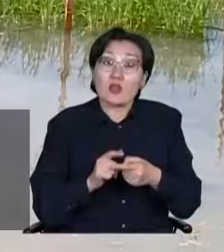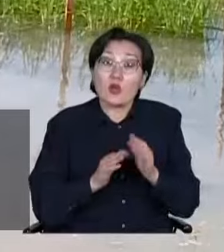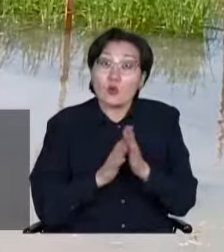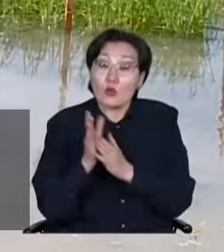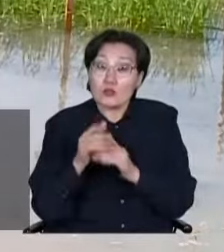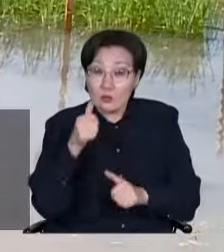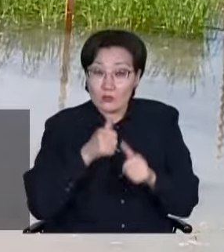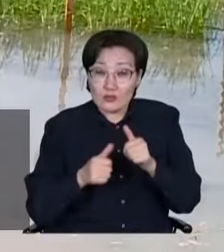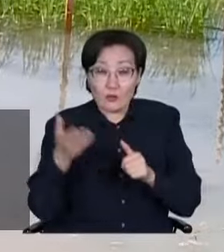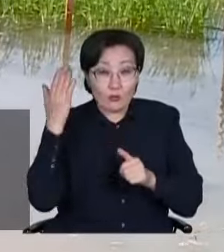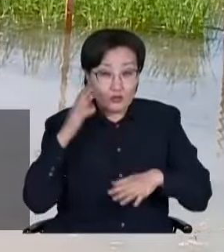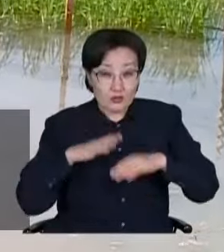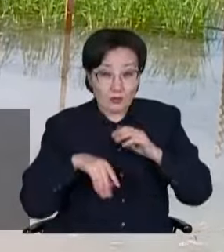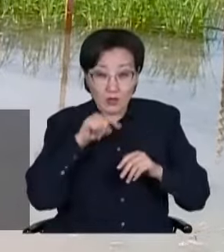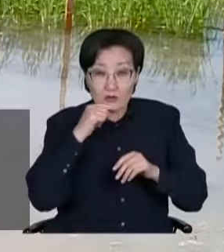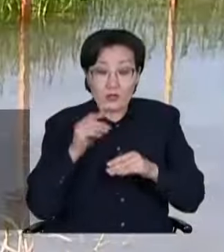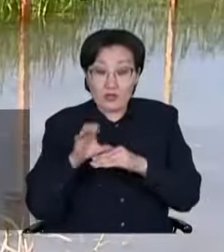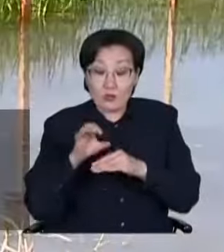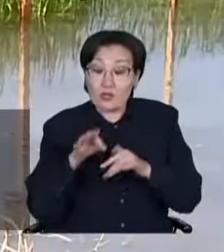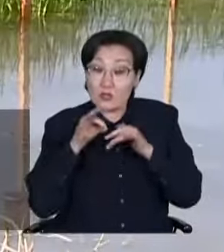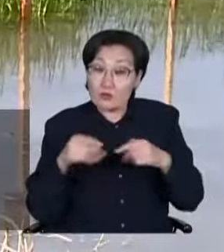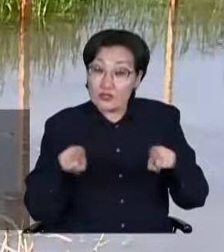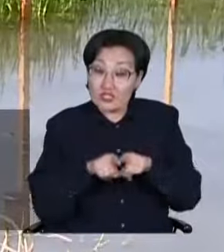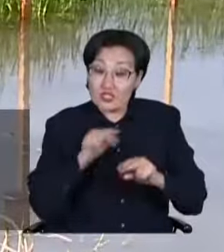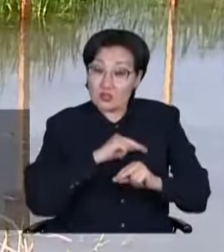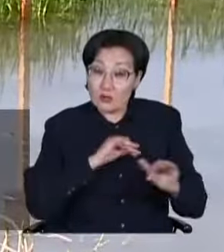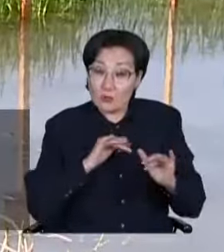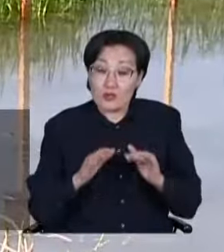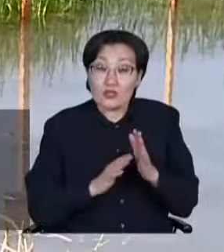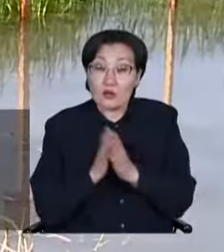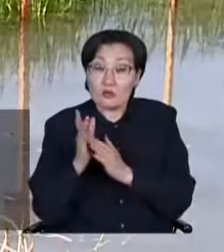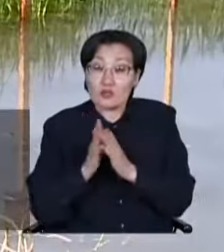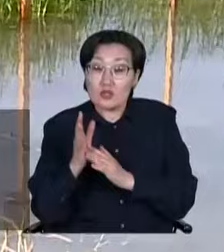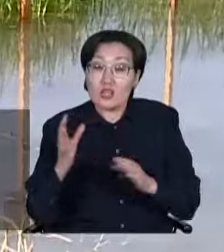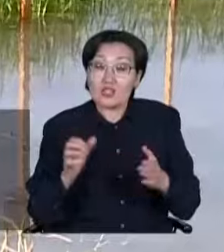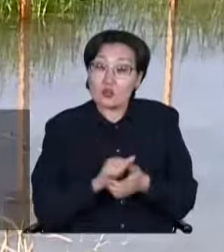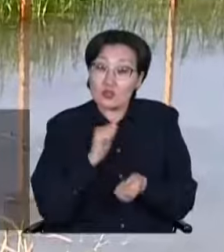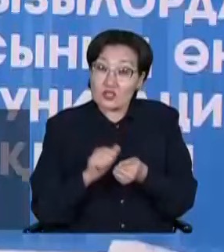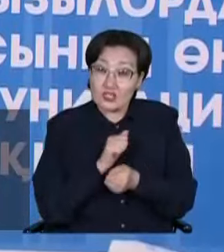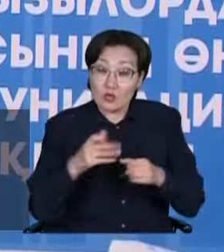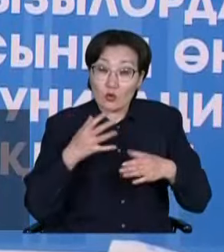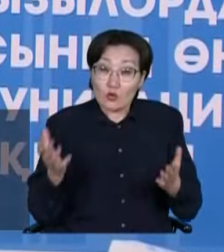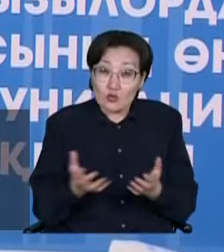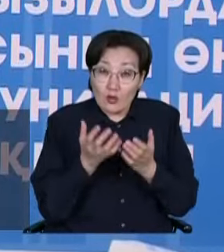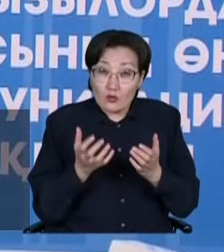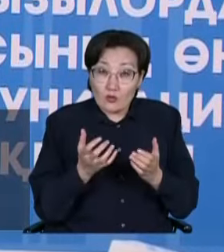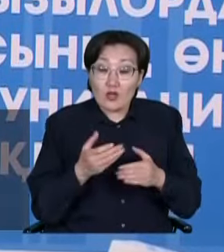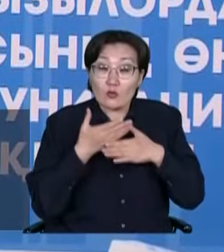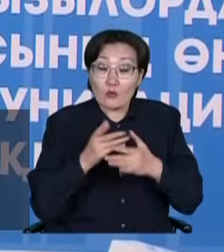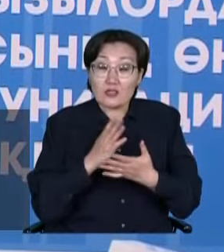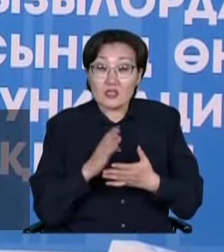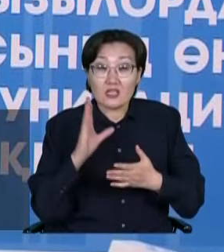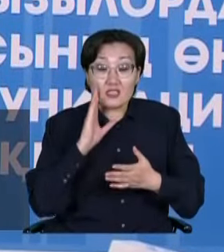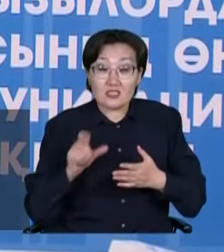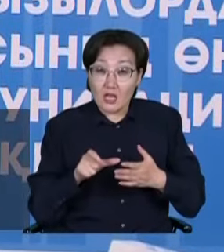мұндай тәжірибеден ресейлік өнім өткен. Өз кезегінде мұндай шаралар егістікті құрғақшылықтан құтқаруға сеп болып отыр. Сырдария өзенінің су тапшылығын